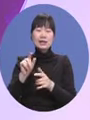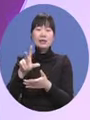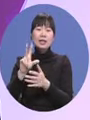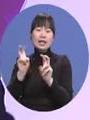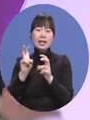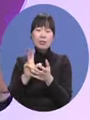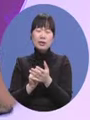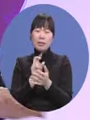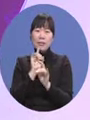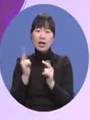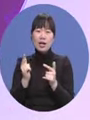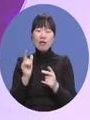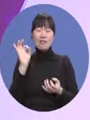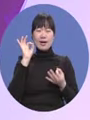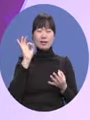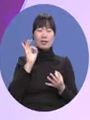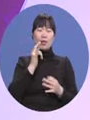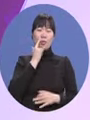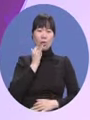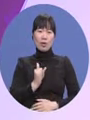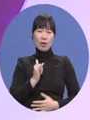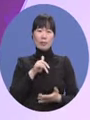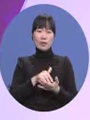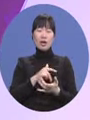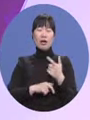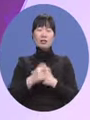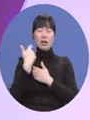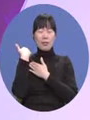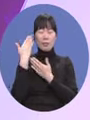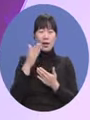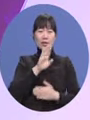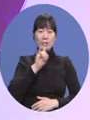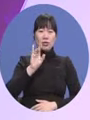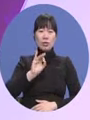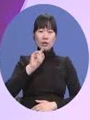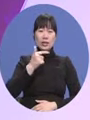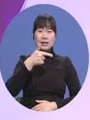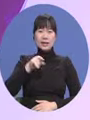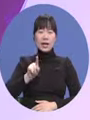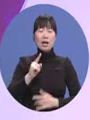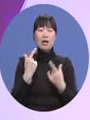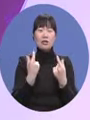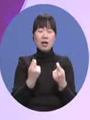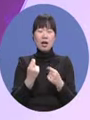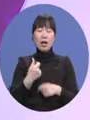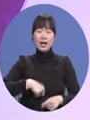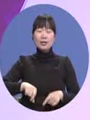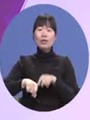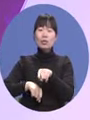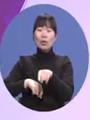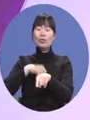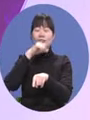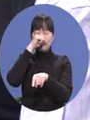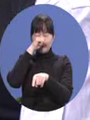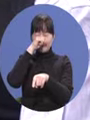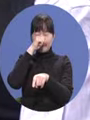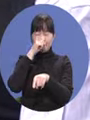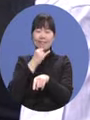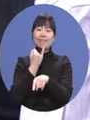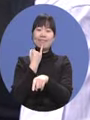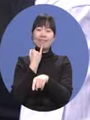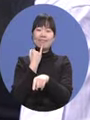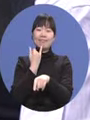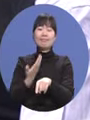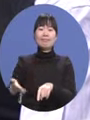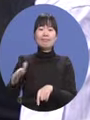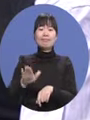아니고 가만히 있었던 부모가 없다면 더 방관자라고 좀 봐요. 아들아 너는 좋은 아이다. 내가 볼 때.